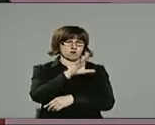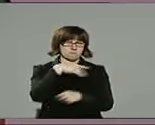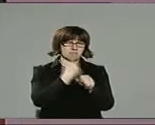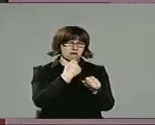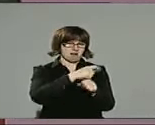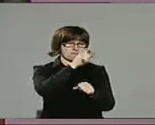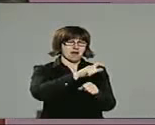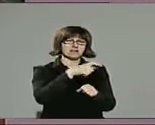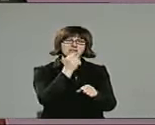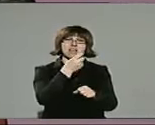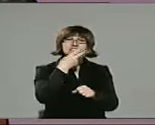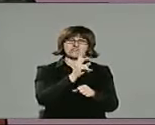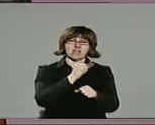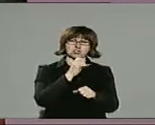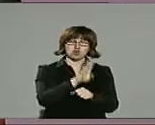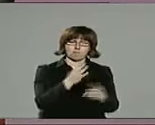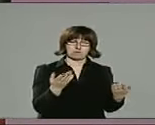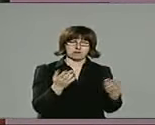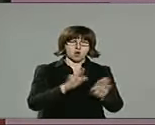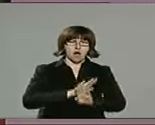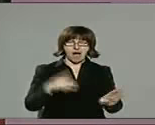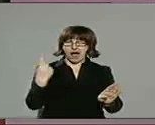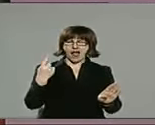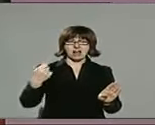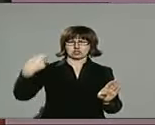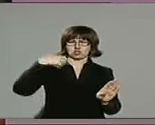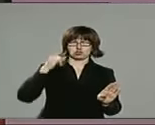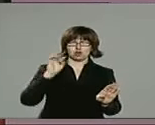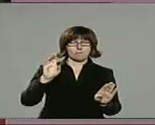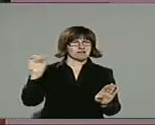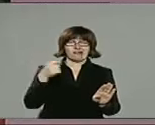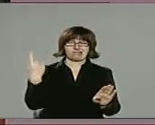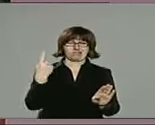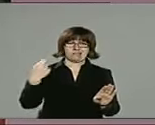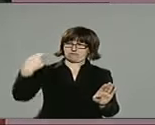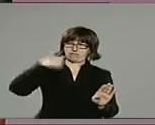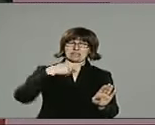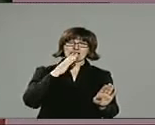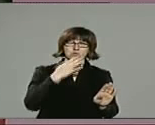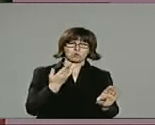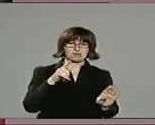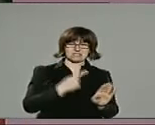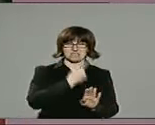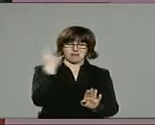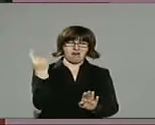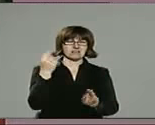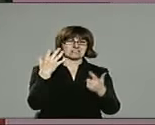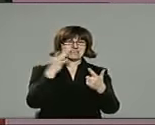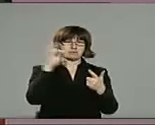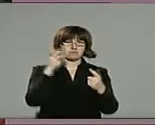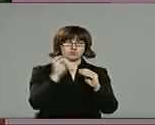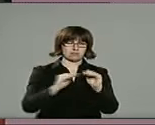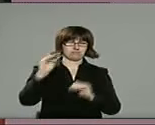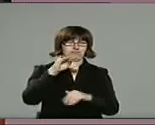Beschäftigte üben einen Zweitjob aus, weil sie von ihrem ersten nicht allein leben können. Allein in diesem Jahr ist die Zahl um